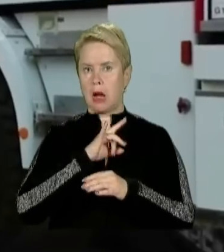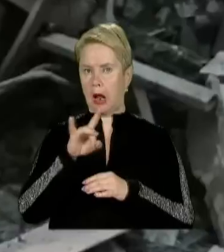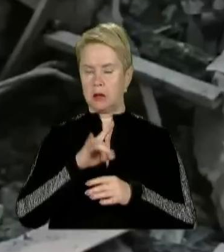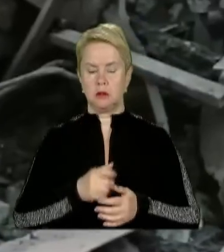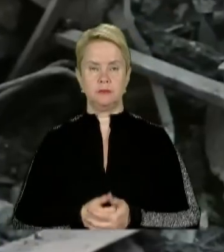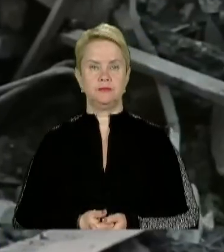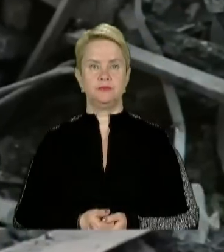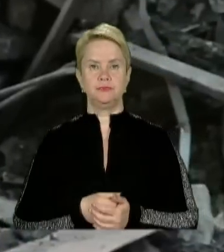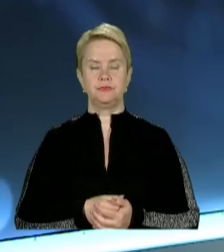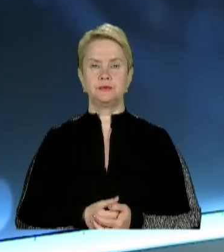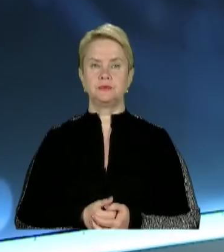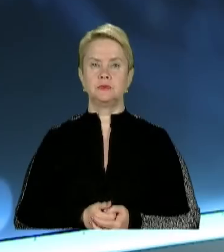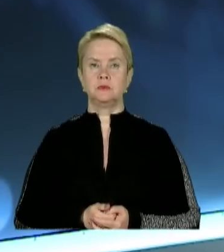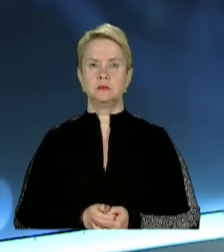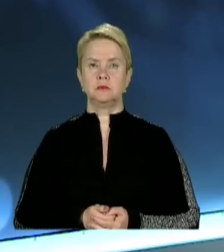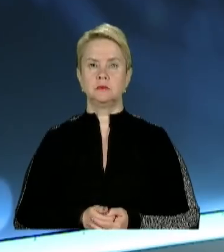ракети.